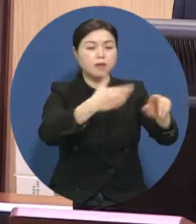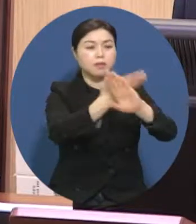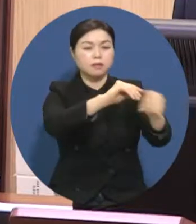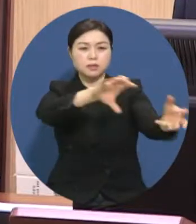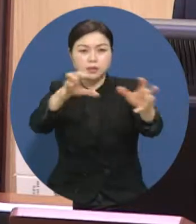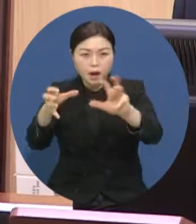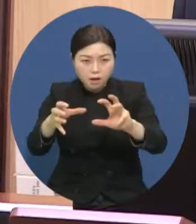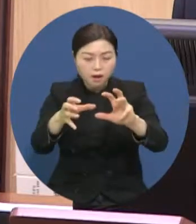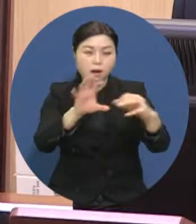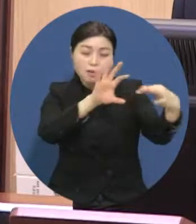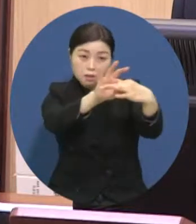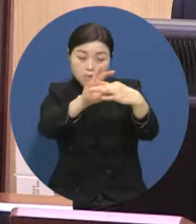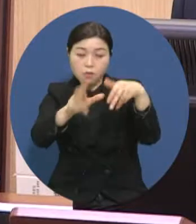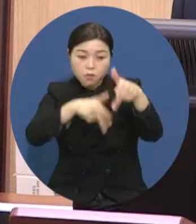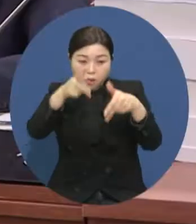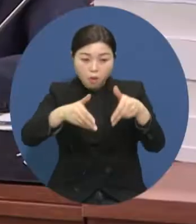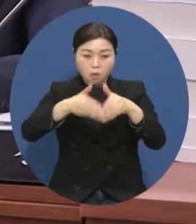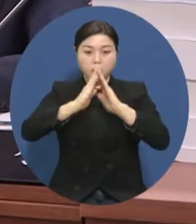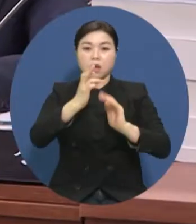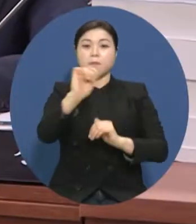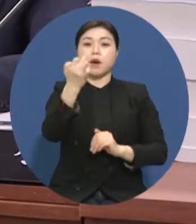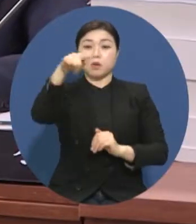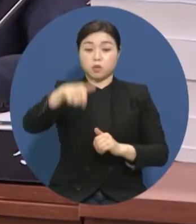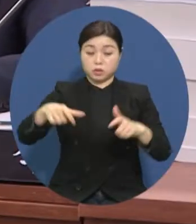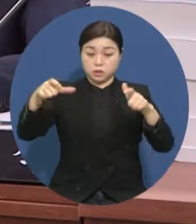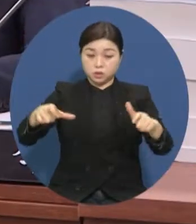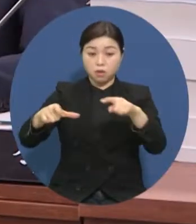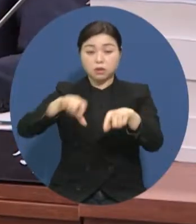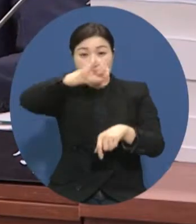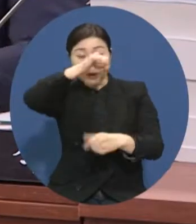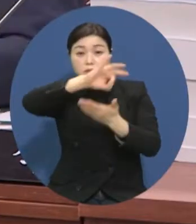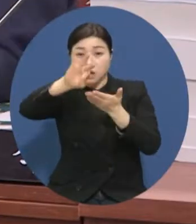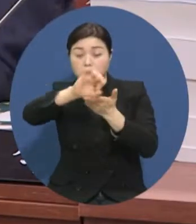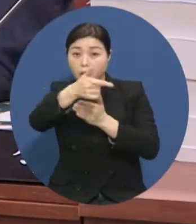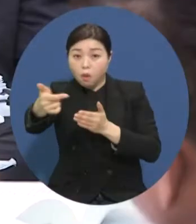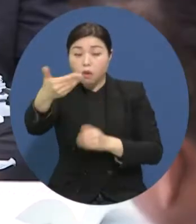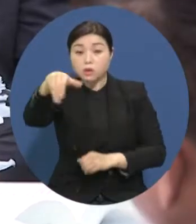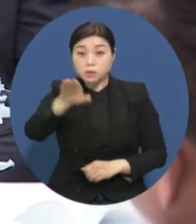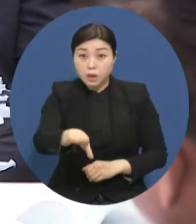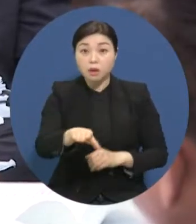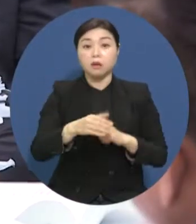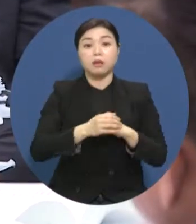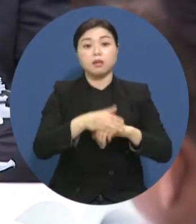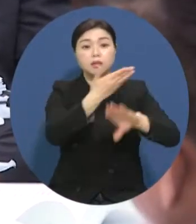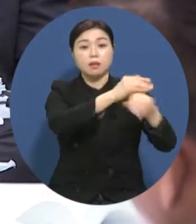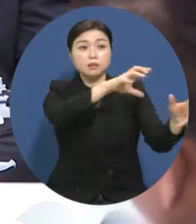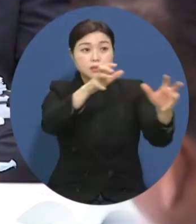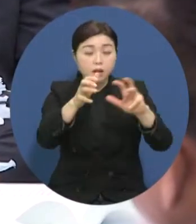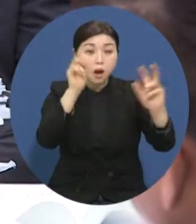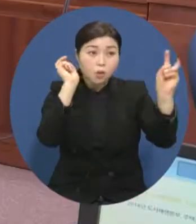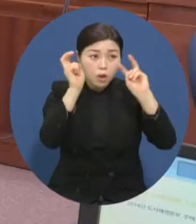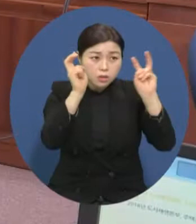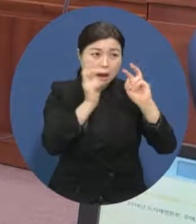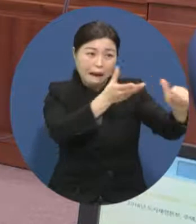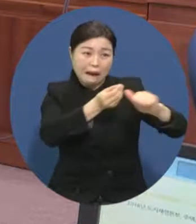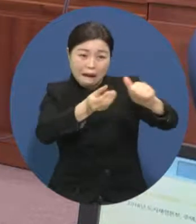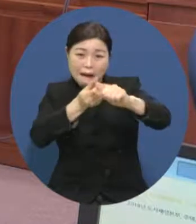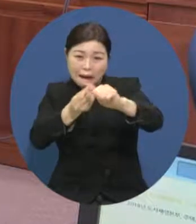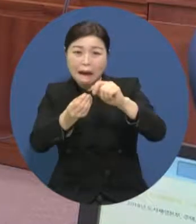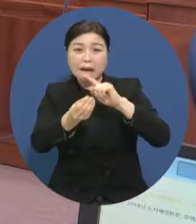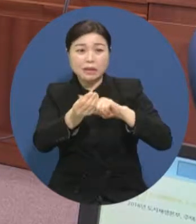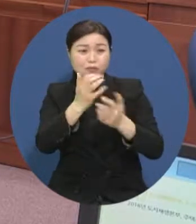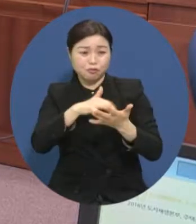세워진 마곡산업단지의 경우 상당한 예산이 투입되었음에도 불구하고 해외기업 유치 실적이